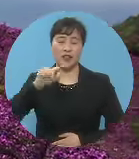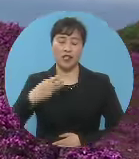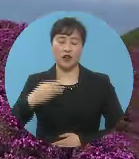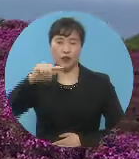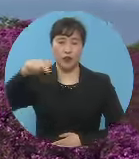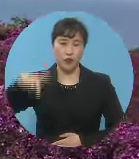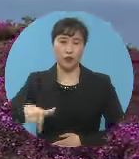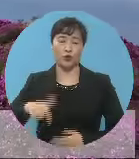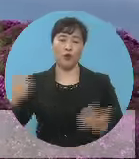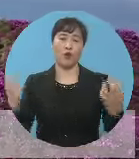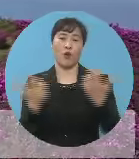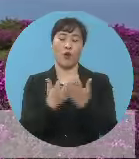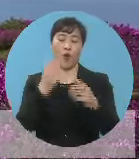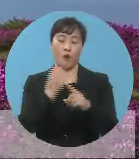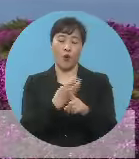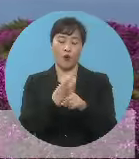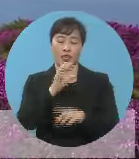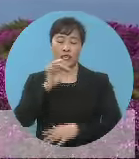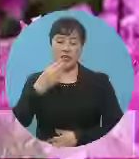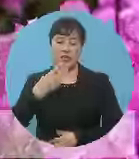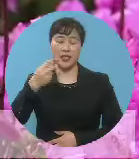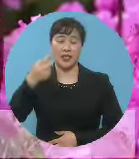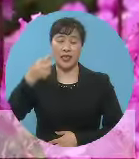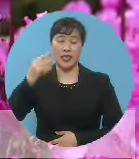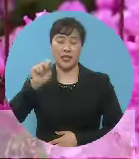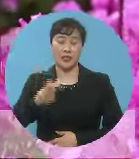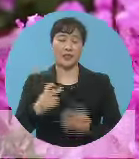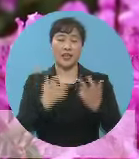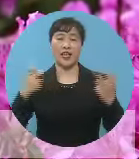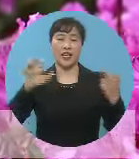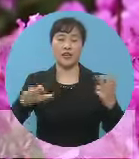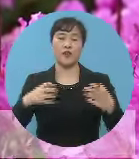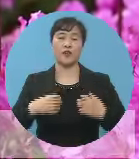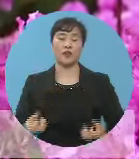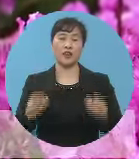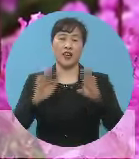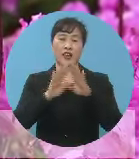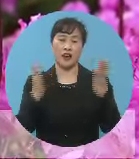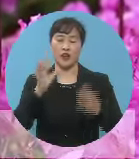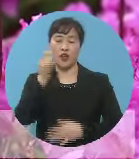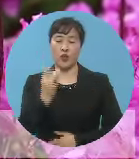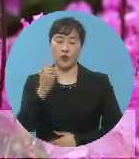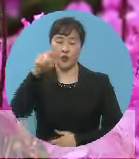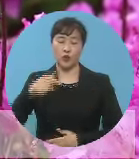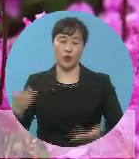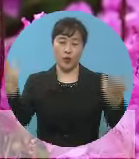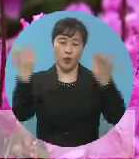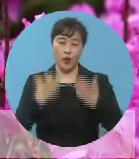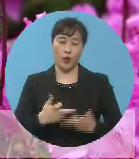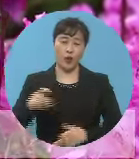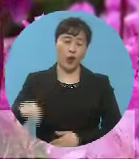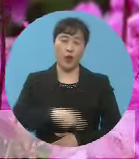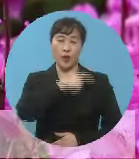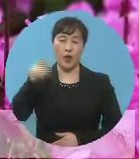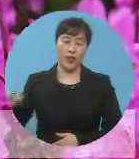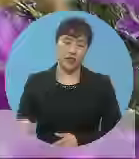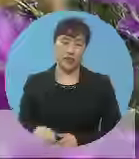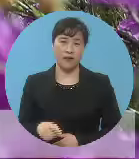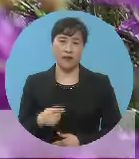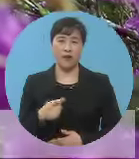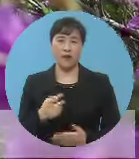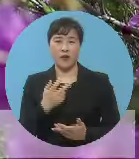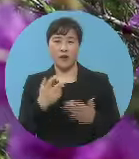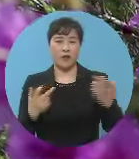보성 일림산에서는 철쭉 축제가 열립니다. 일림산 용추계곡 일원에서 산철쭉 제례와 사진